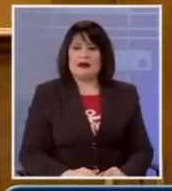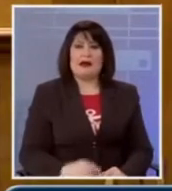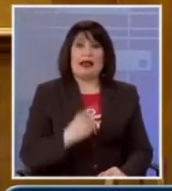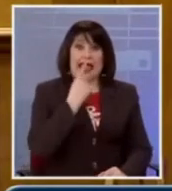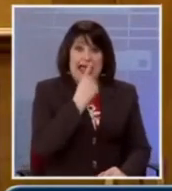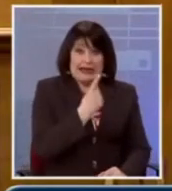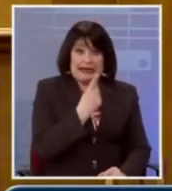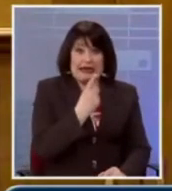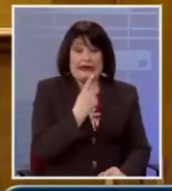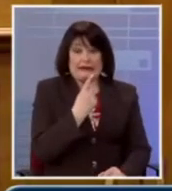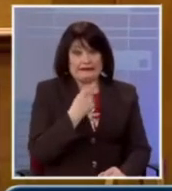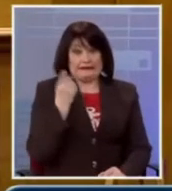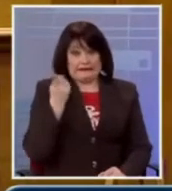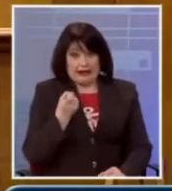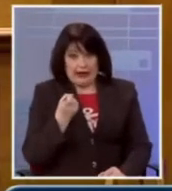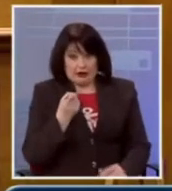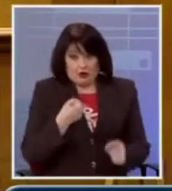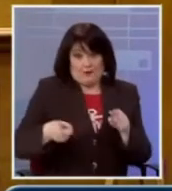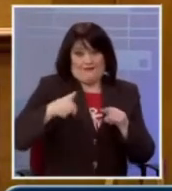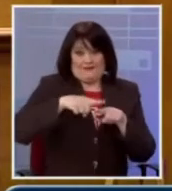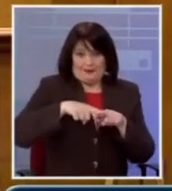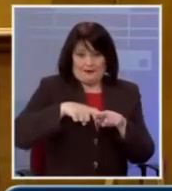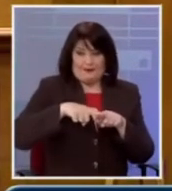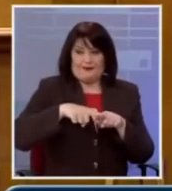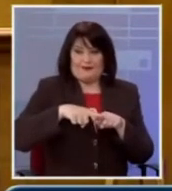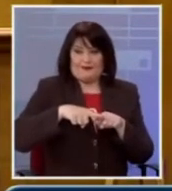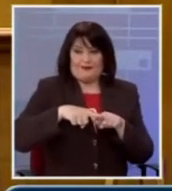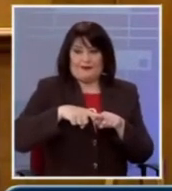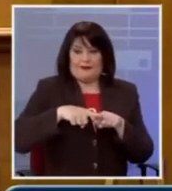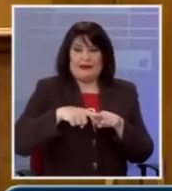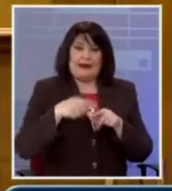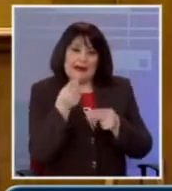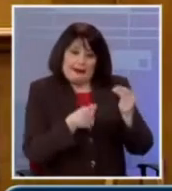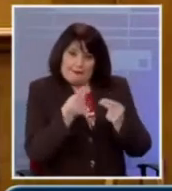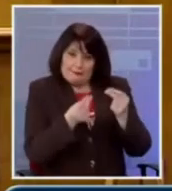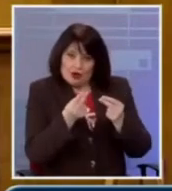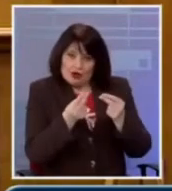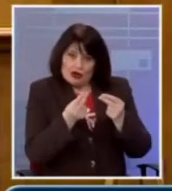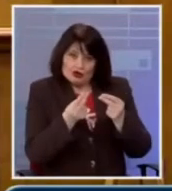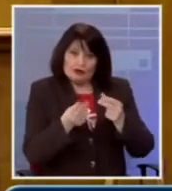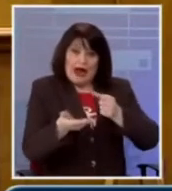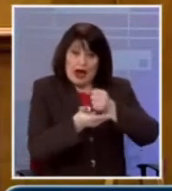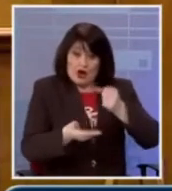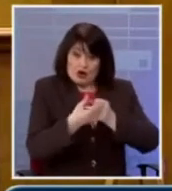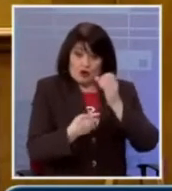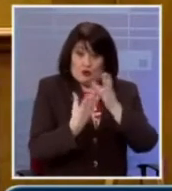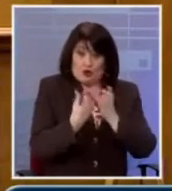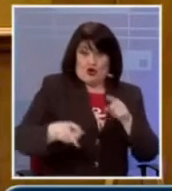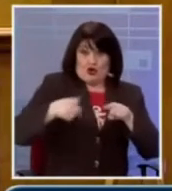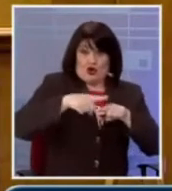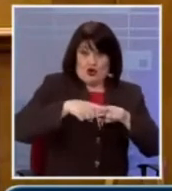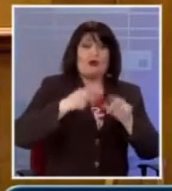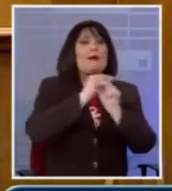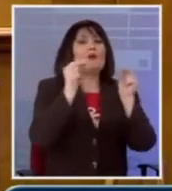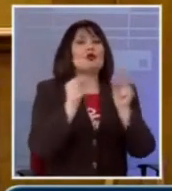1% προσθήκη στο προστιθέμενη αξία στο αγροτικό προϊόν σημαίνει